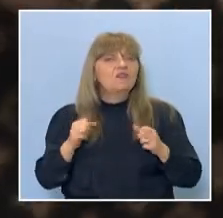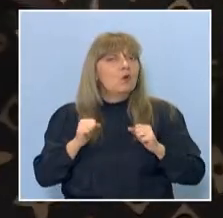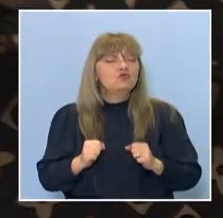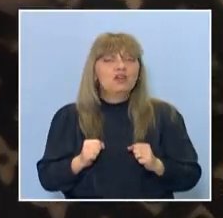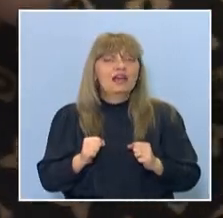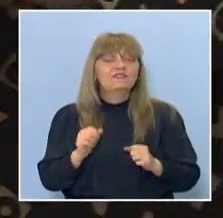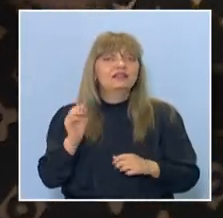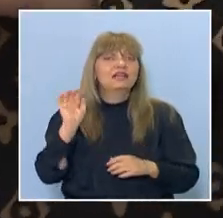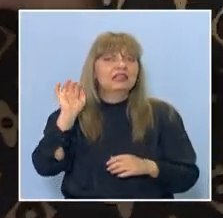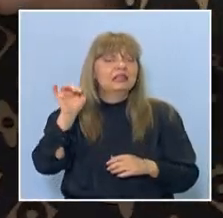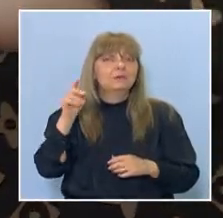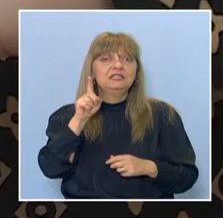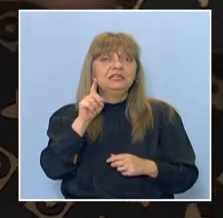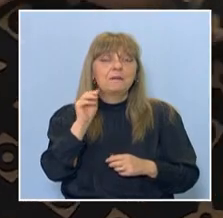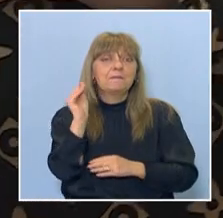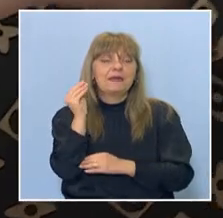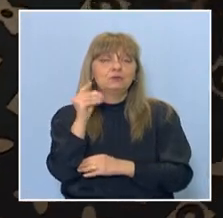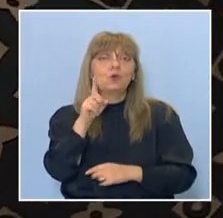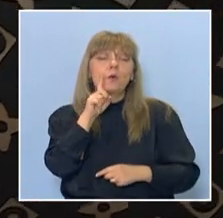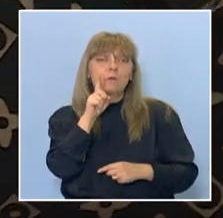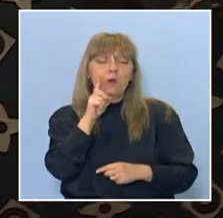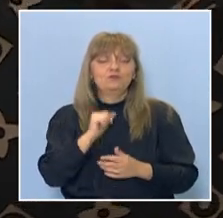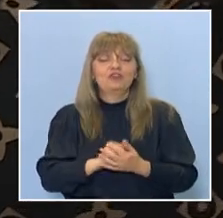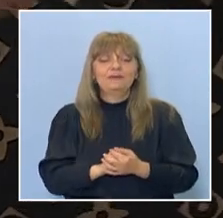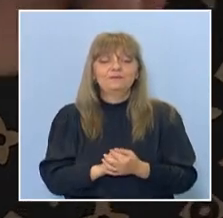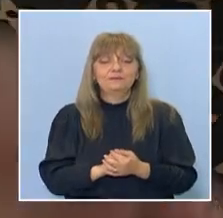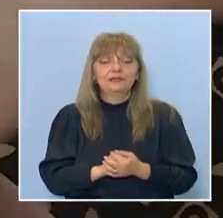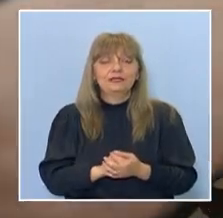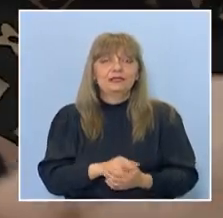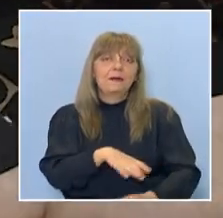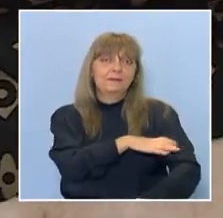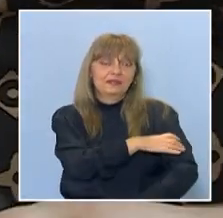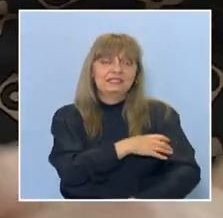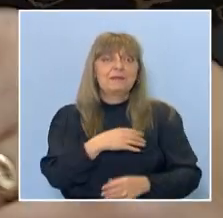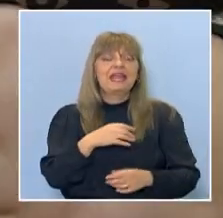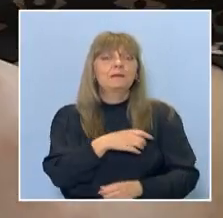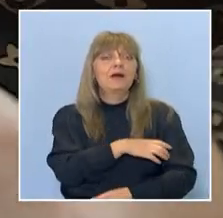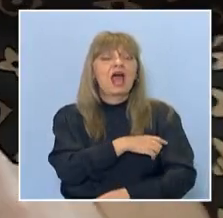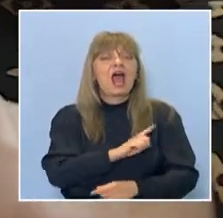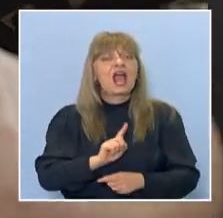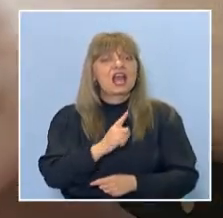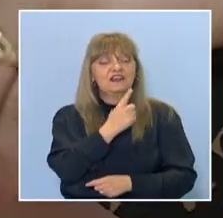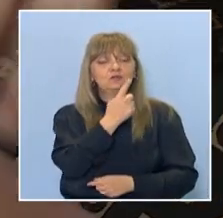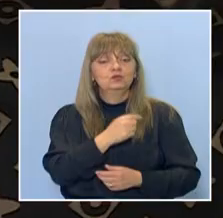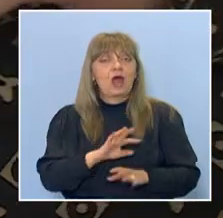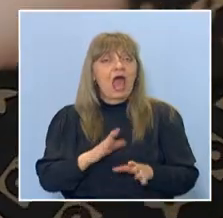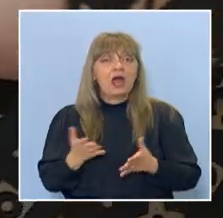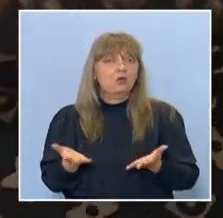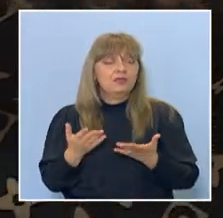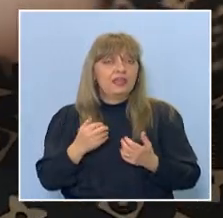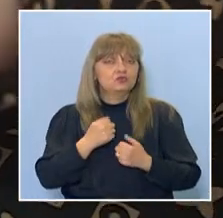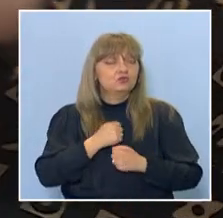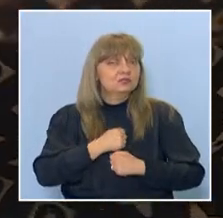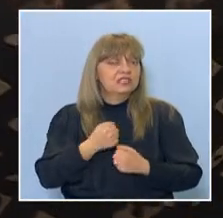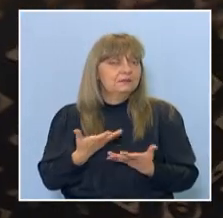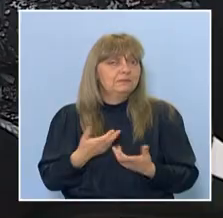бебенцето? Момченце. Момченце. Добре. Ай сега да измерим кръвното. Ако нещо ти притеснява, знаеш, че сме на